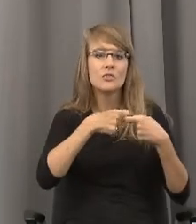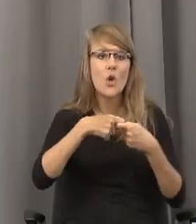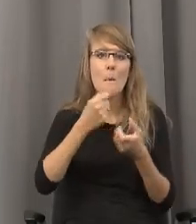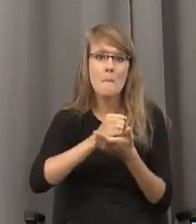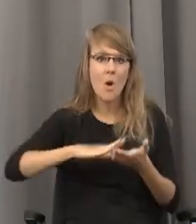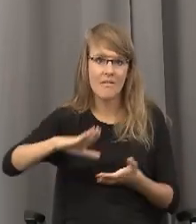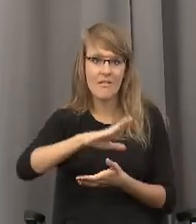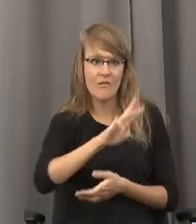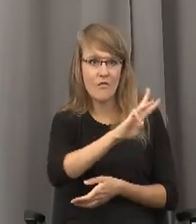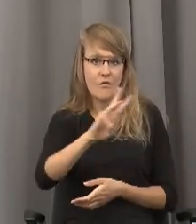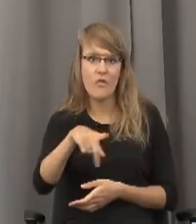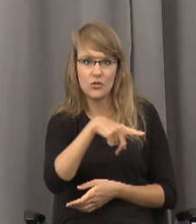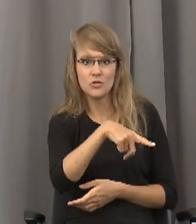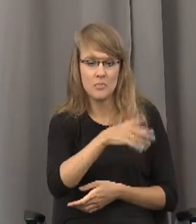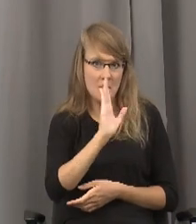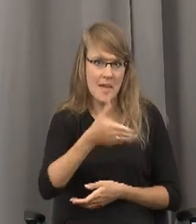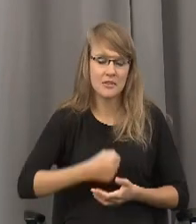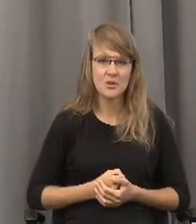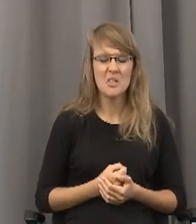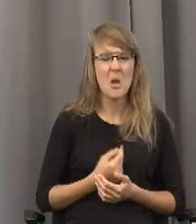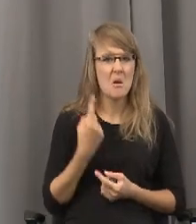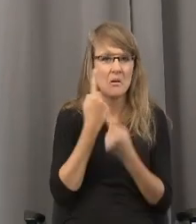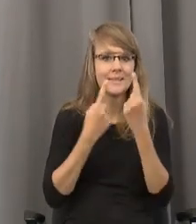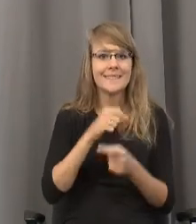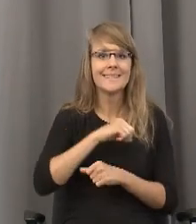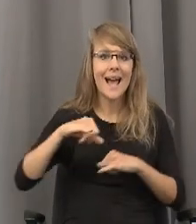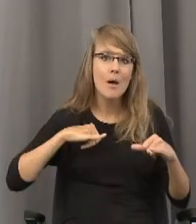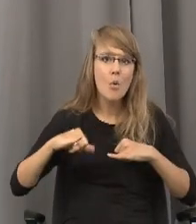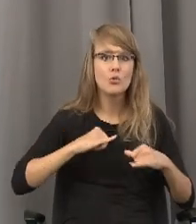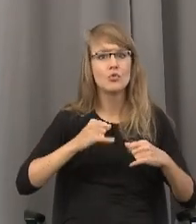więc wierzę, że samorządowcy i komisje i